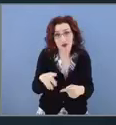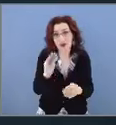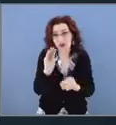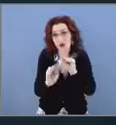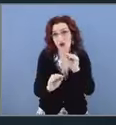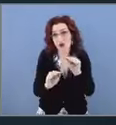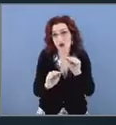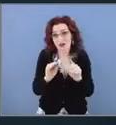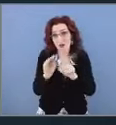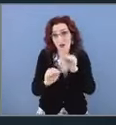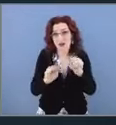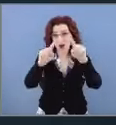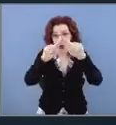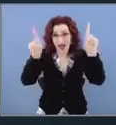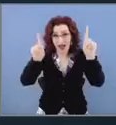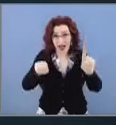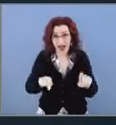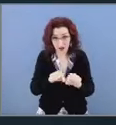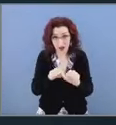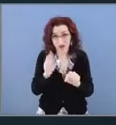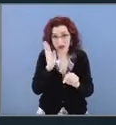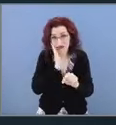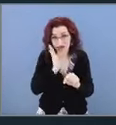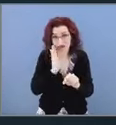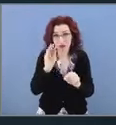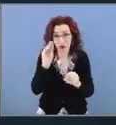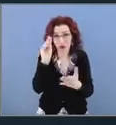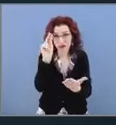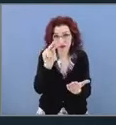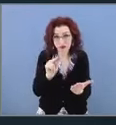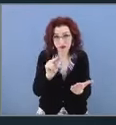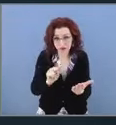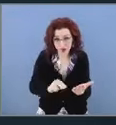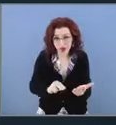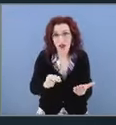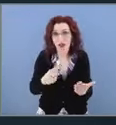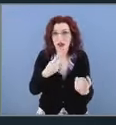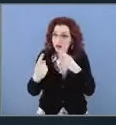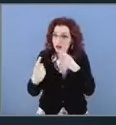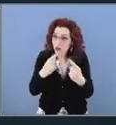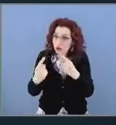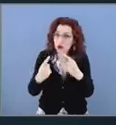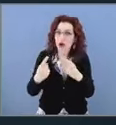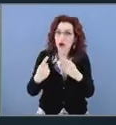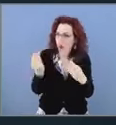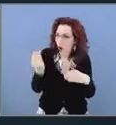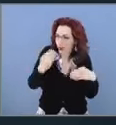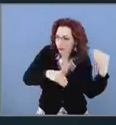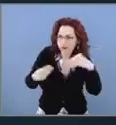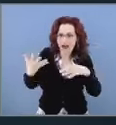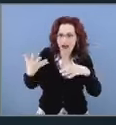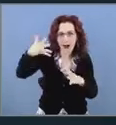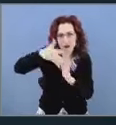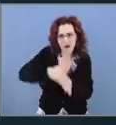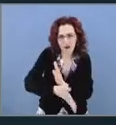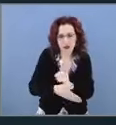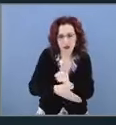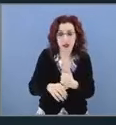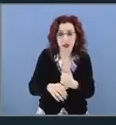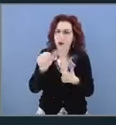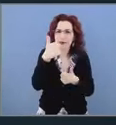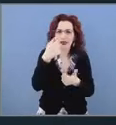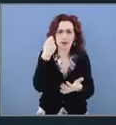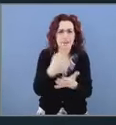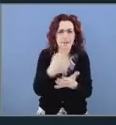molto approfondita. Sicuramente abbiamo la prima linea, che è quella della sostenibilità, che significa molte